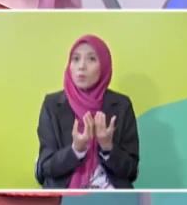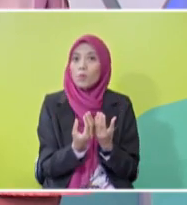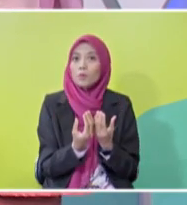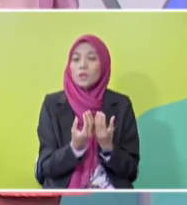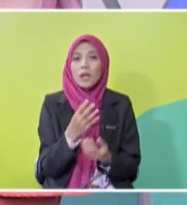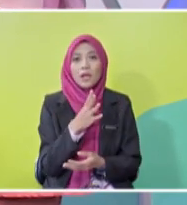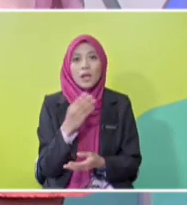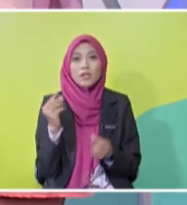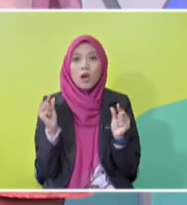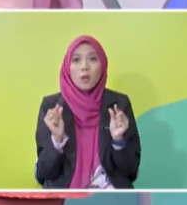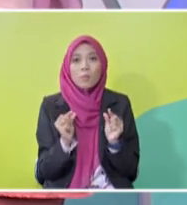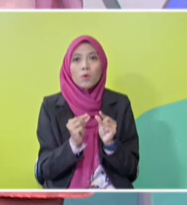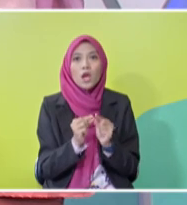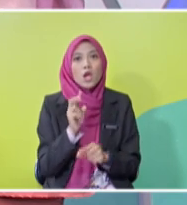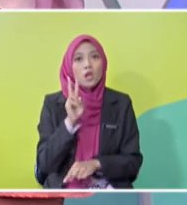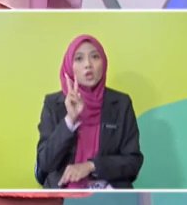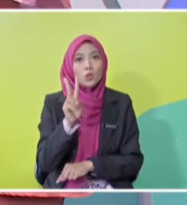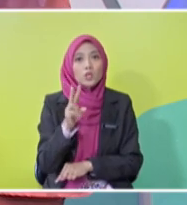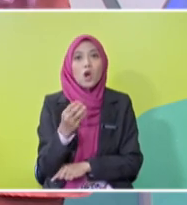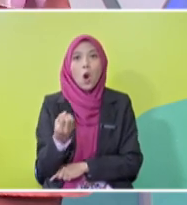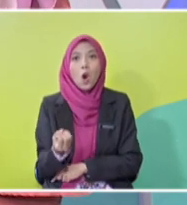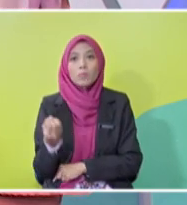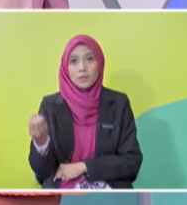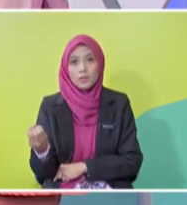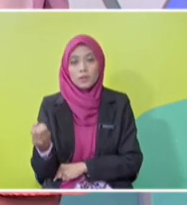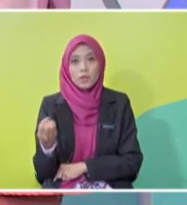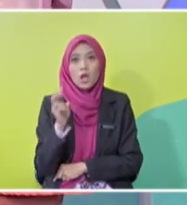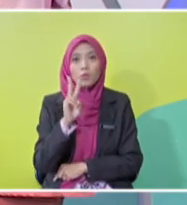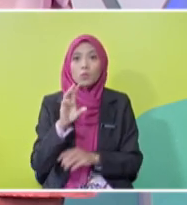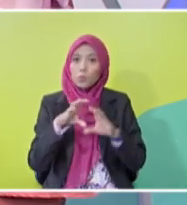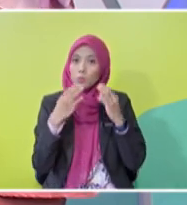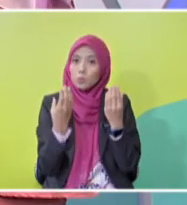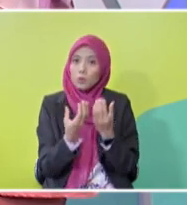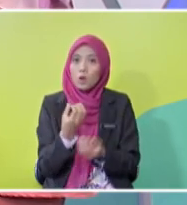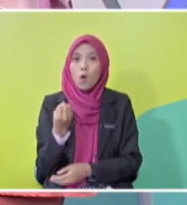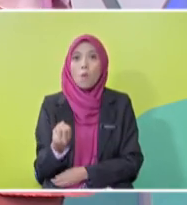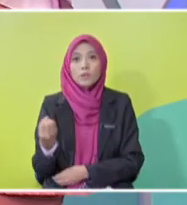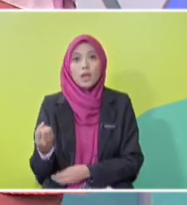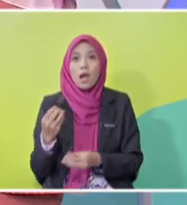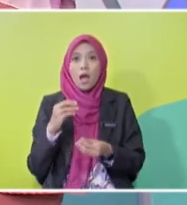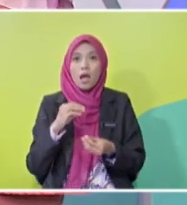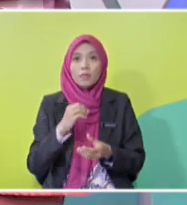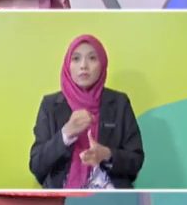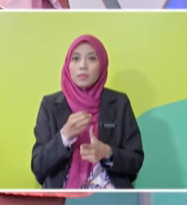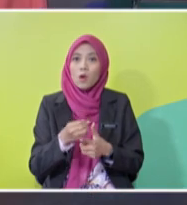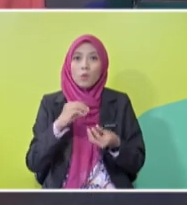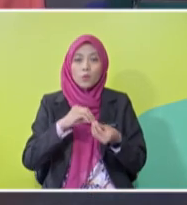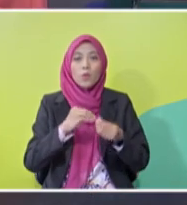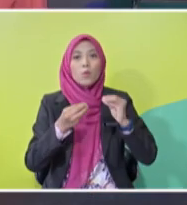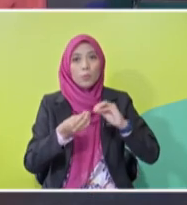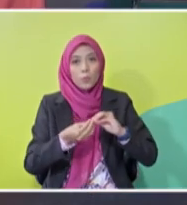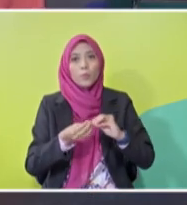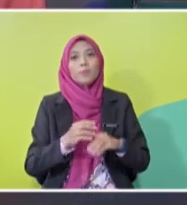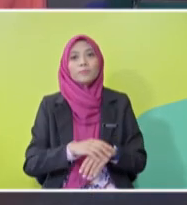gabungkan dua objek dua komponen objek atau nombo itu masuk